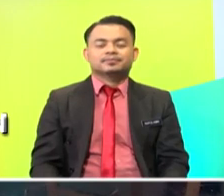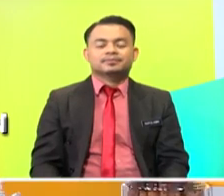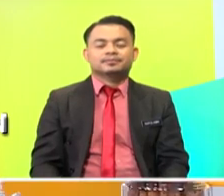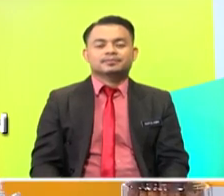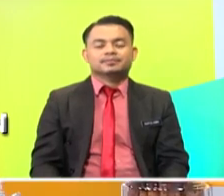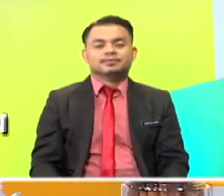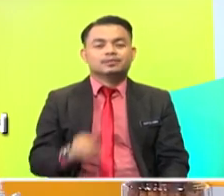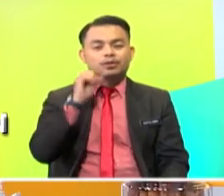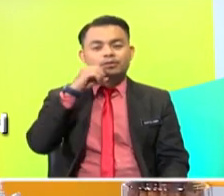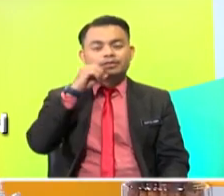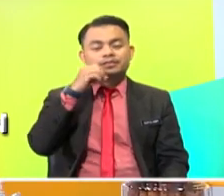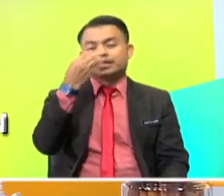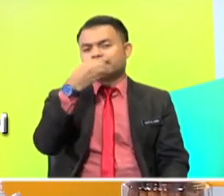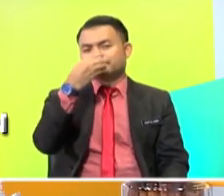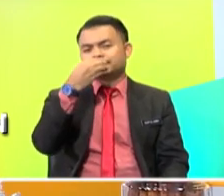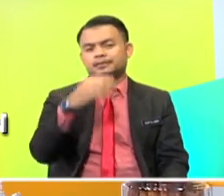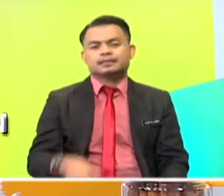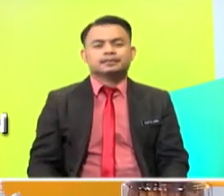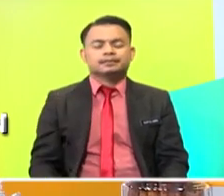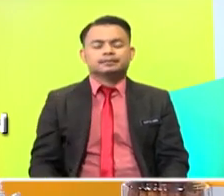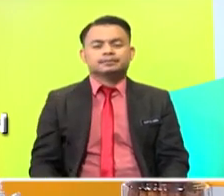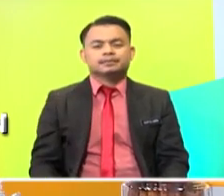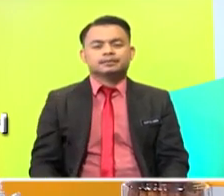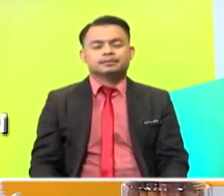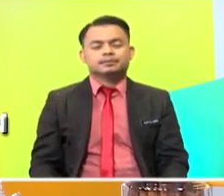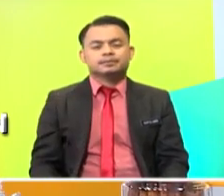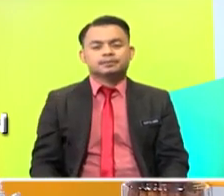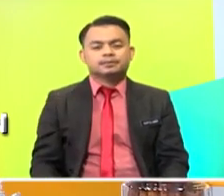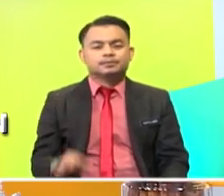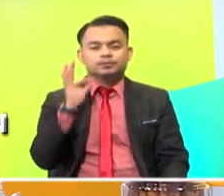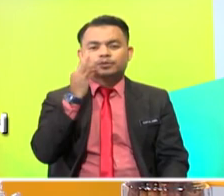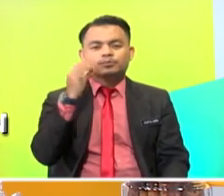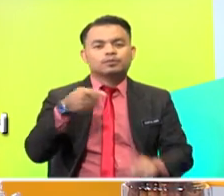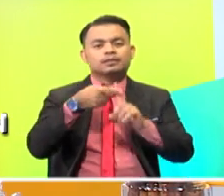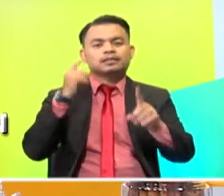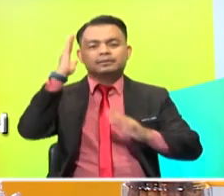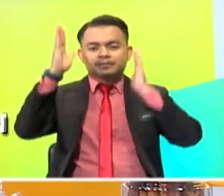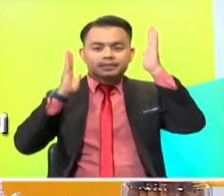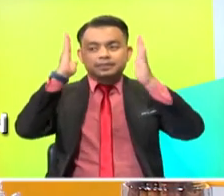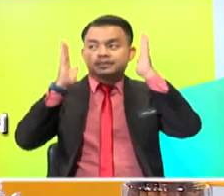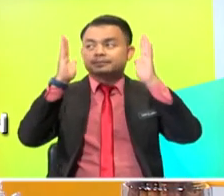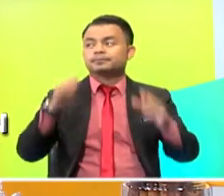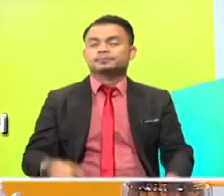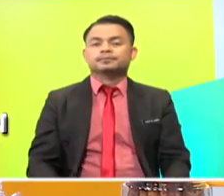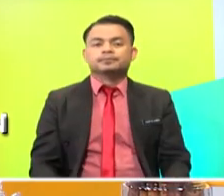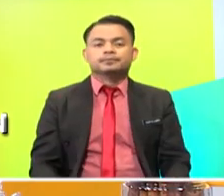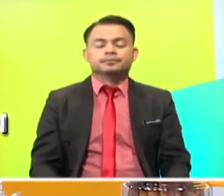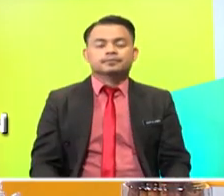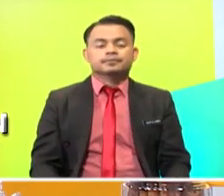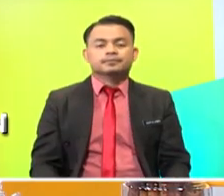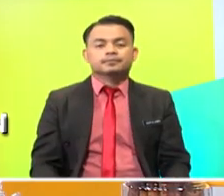orange ever Macam mana pula dengan buah-buahan tempatan bobo hantu Fathan seperti yang kita ada mungkin